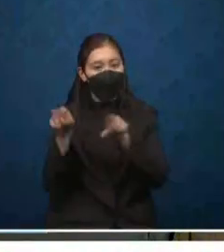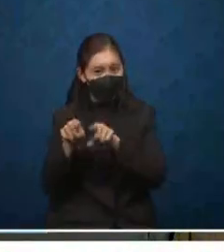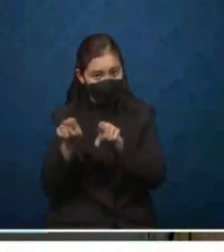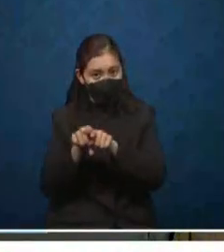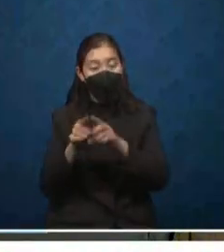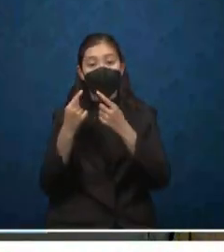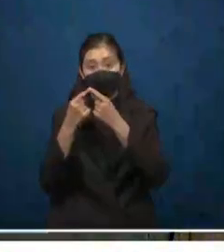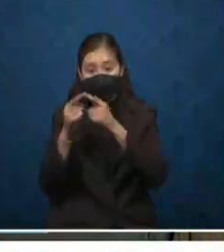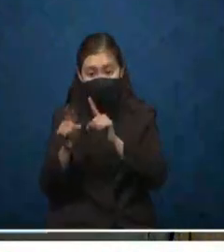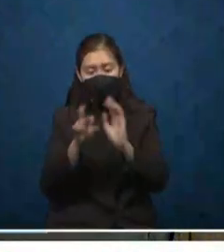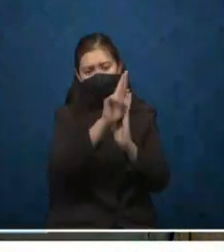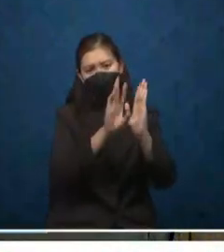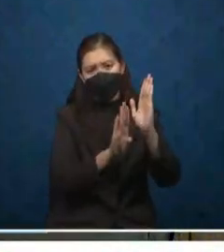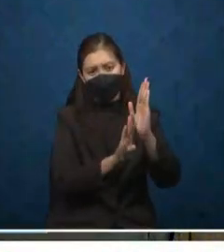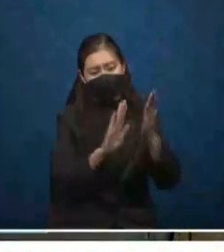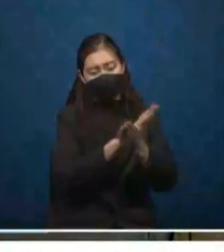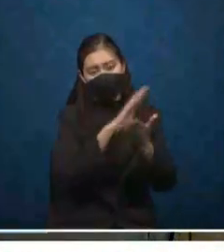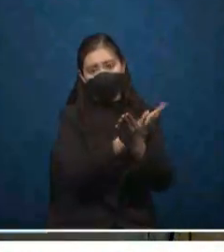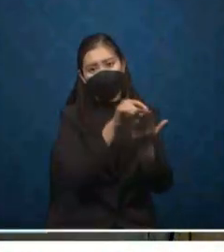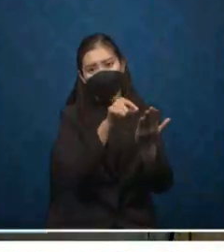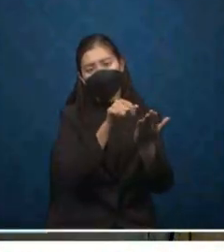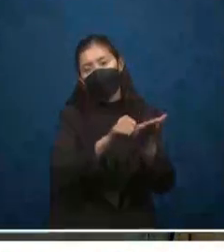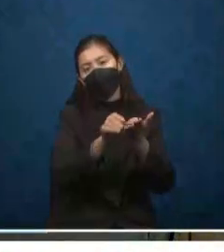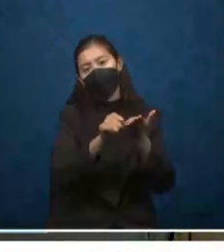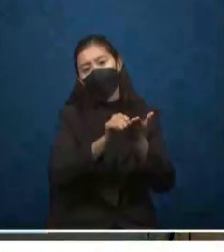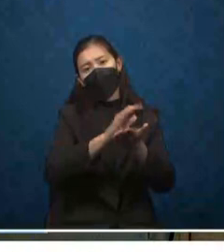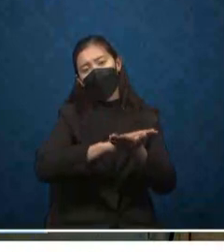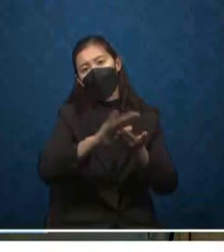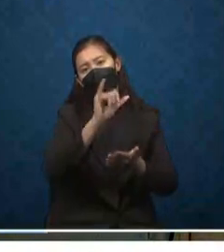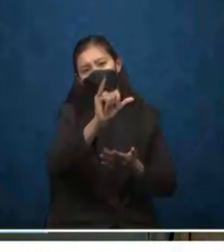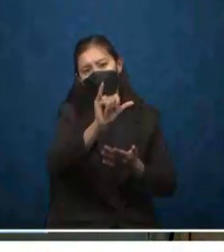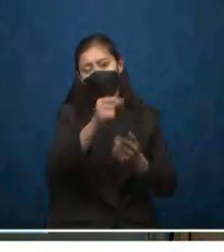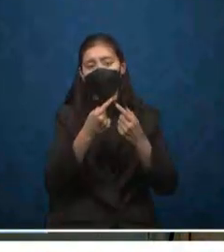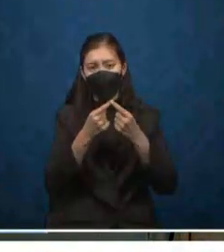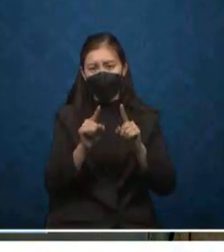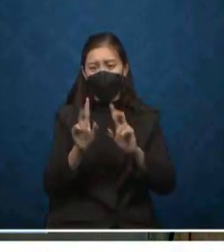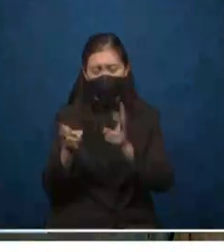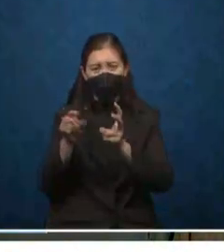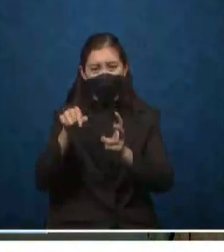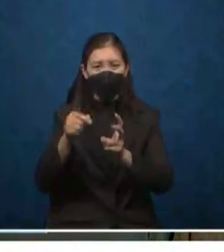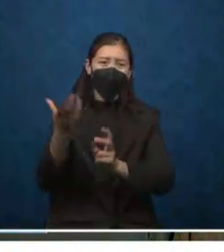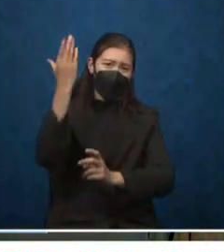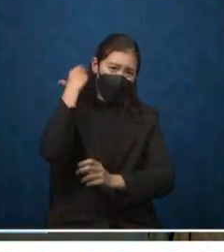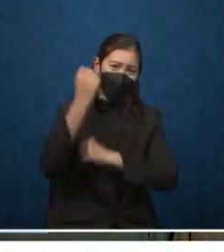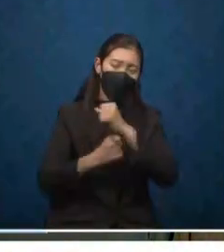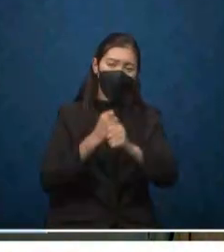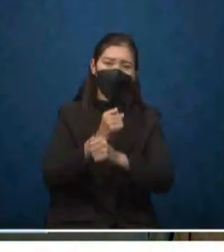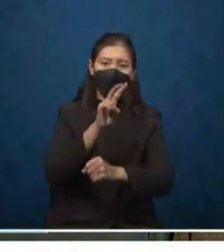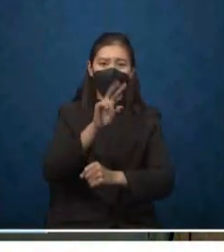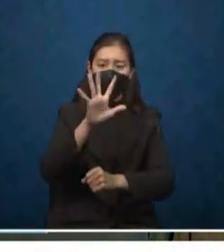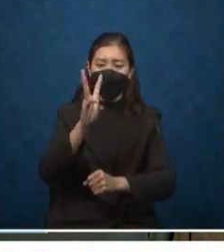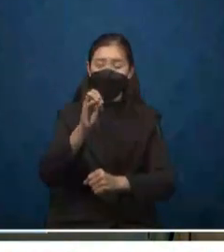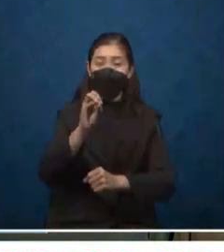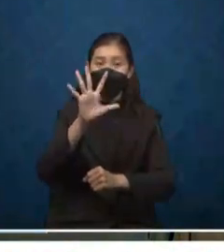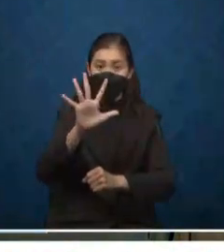ก้ไขระเบียบเนี่ยยังไม่เสร็จนะครับทั้งที่เรื่องนี้เนี่ยได้มีการพูดคุยกันไปตั้งแต่เดือนมีนาคม2565ปีที่แล้วครับท่านฮะจนขณะ